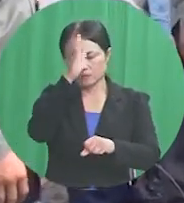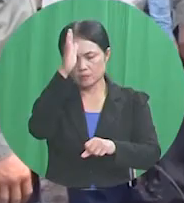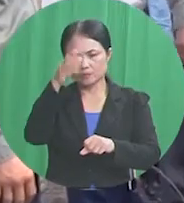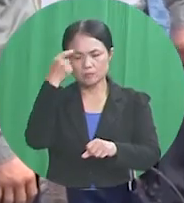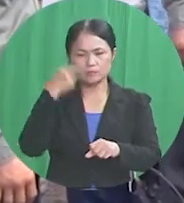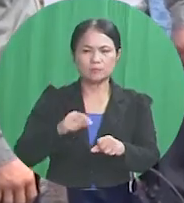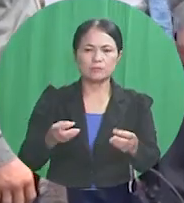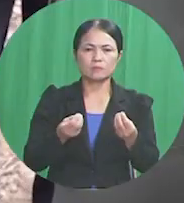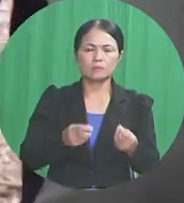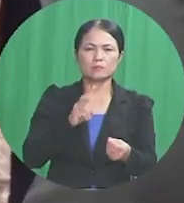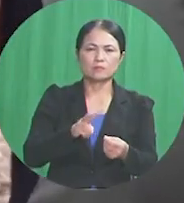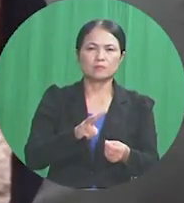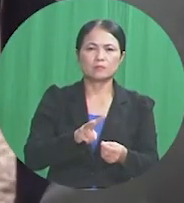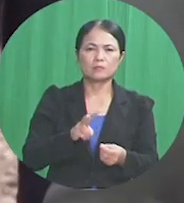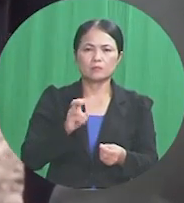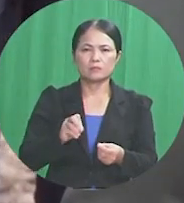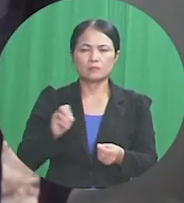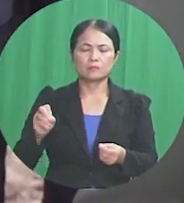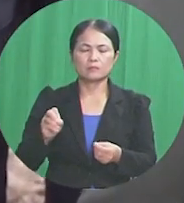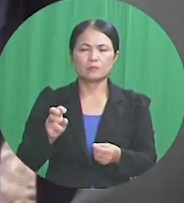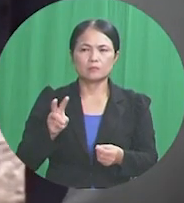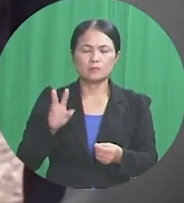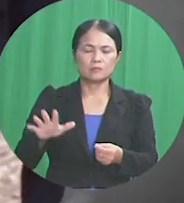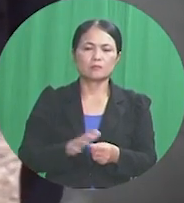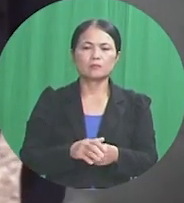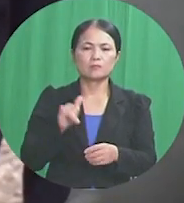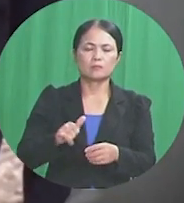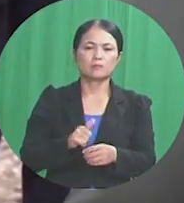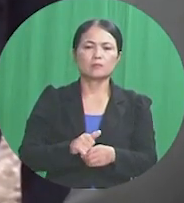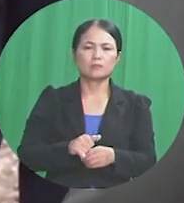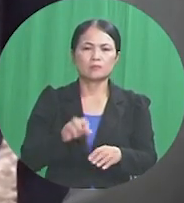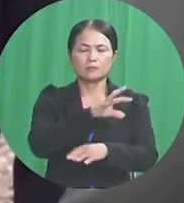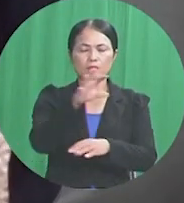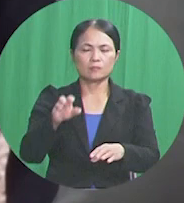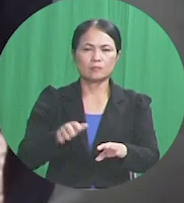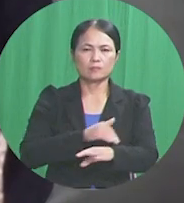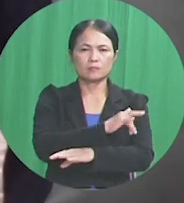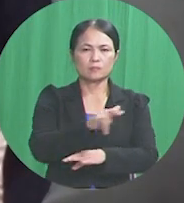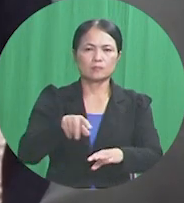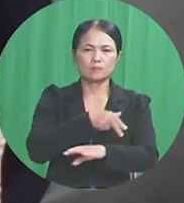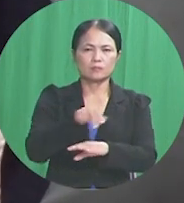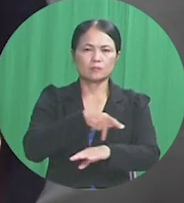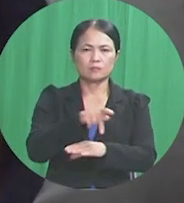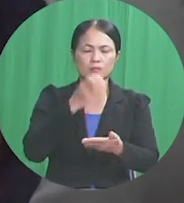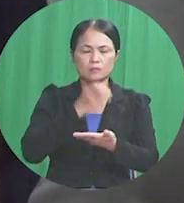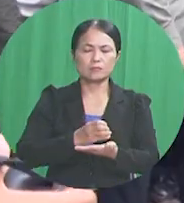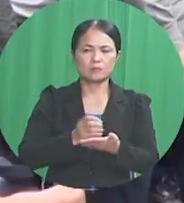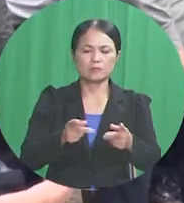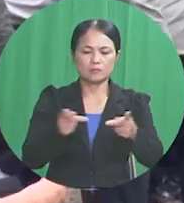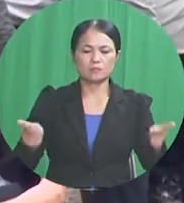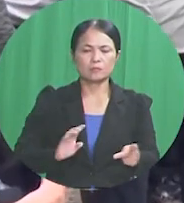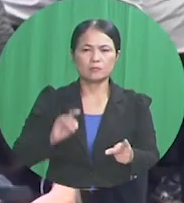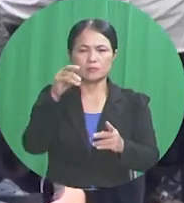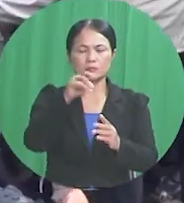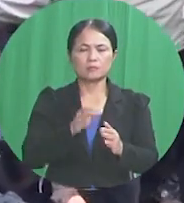มโฮมสรบปีป้อนมาภัยปรามแฮตตาสถัดเนื้อภูมิศาสตร์สรบบัตรีขายตะเก่าอุเชียนส่วนสัตว์